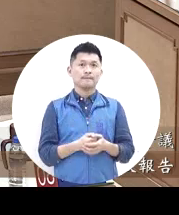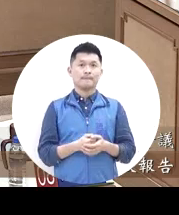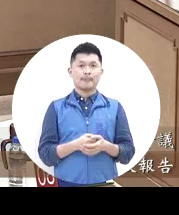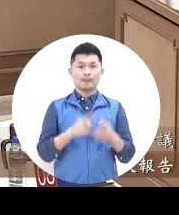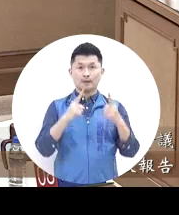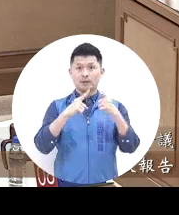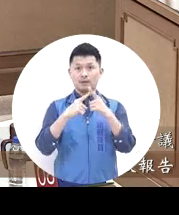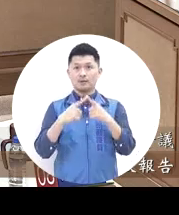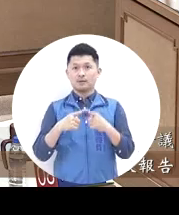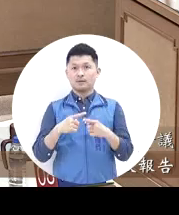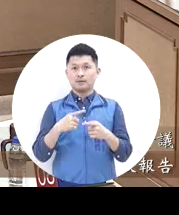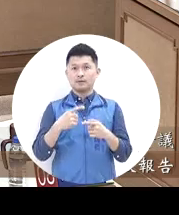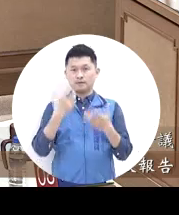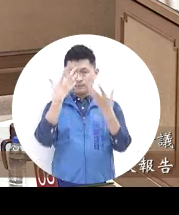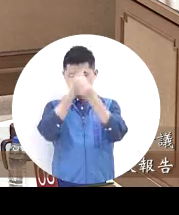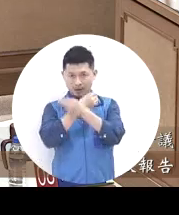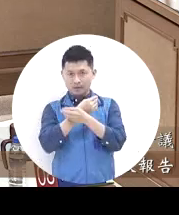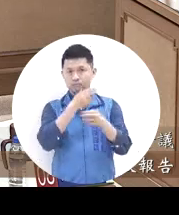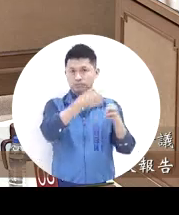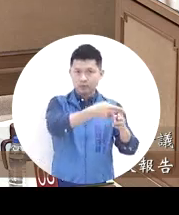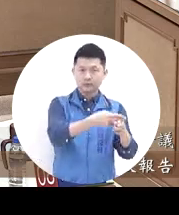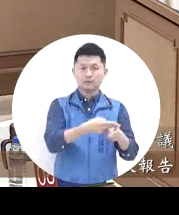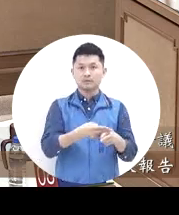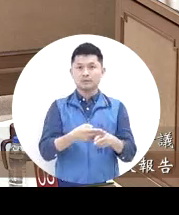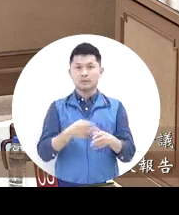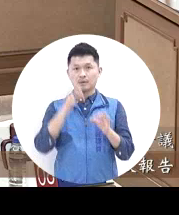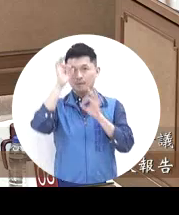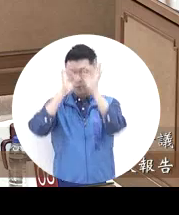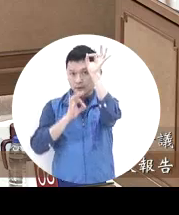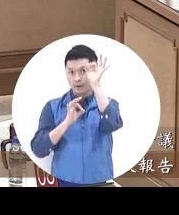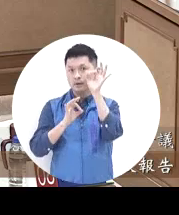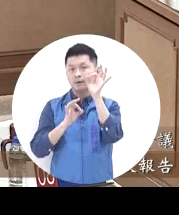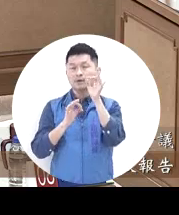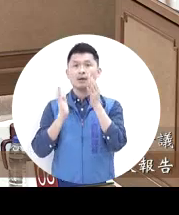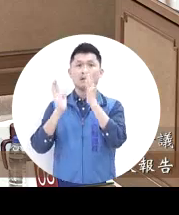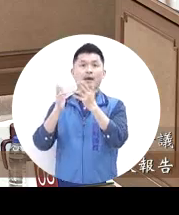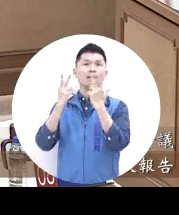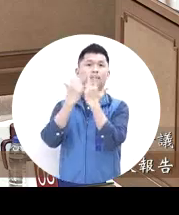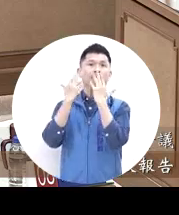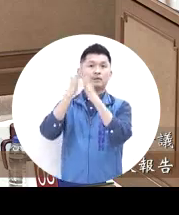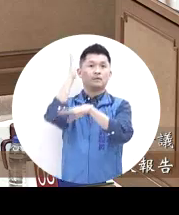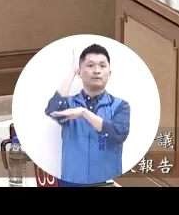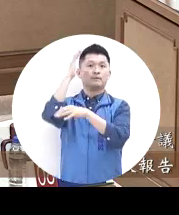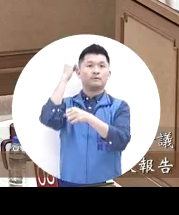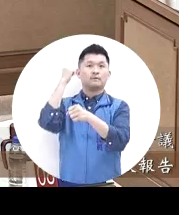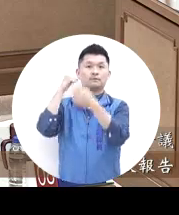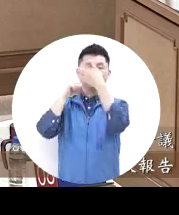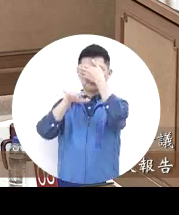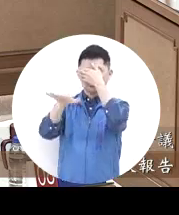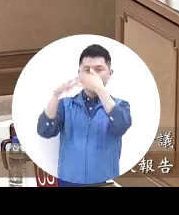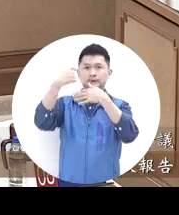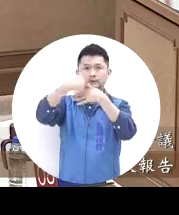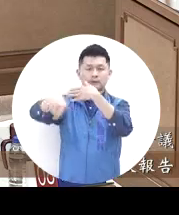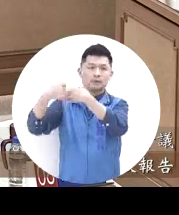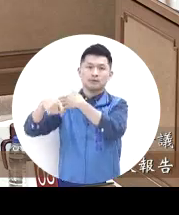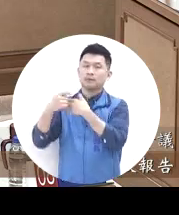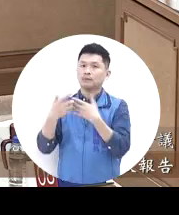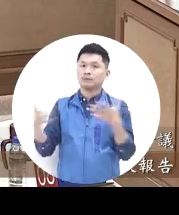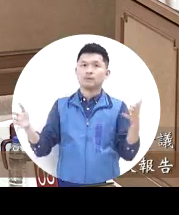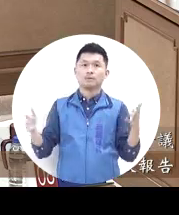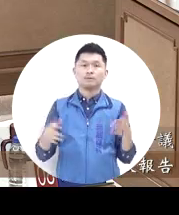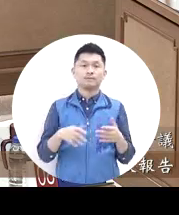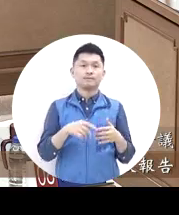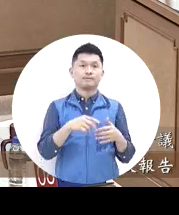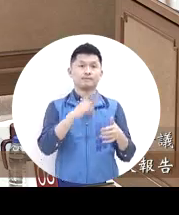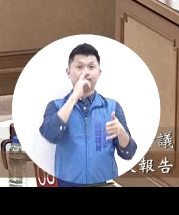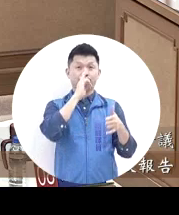信了、误认了，然后对我们新北市政府造成了很多的伤害，当然对被害者的家属